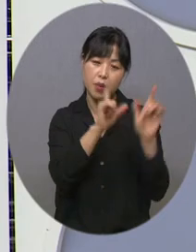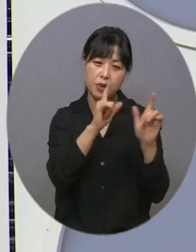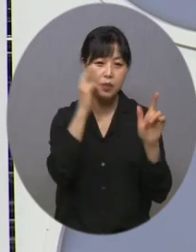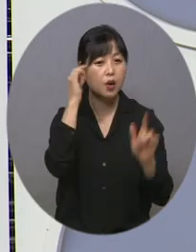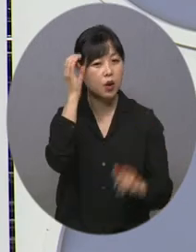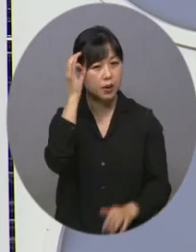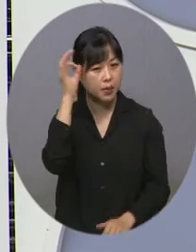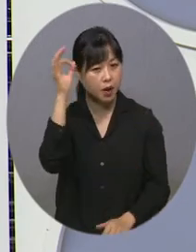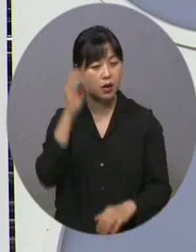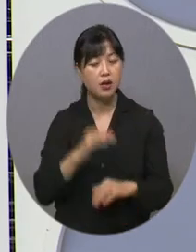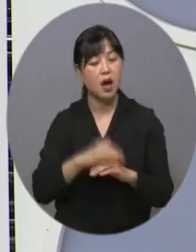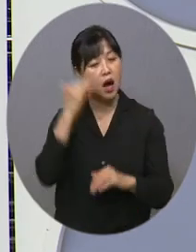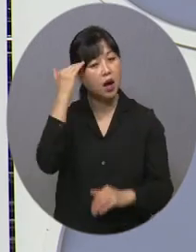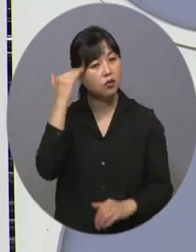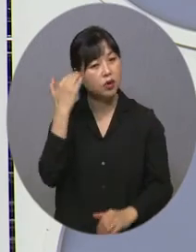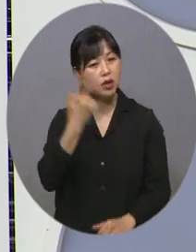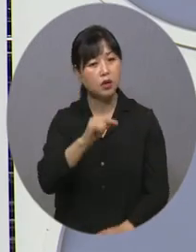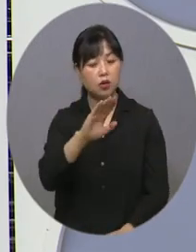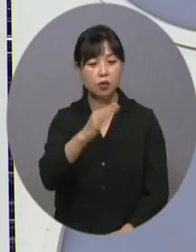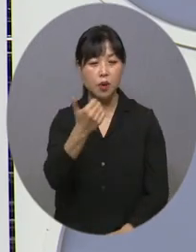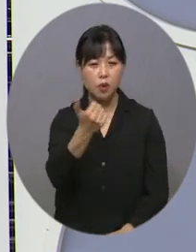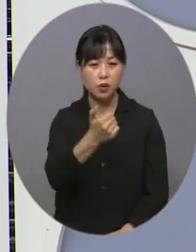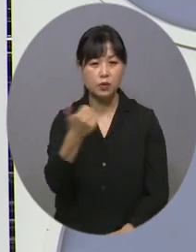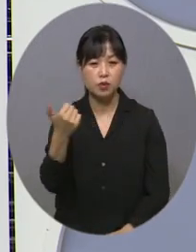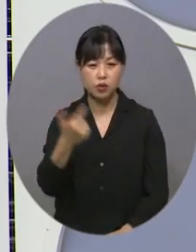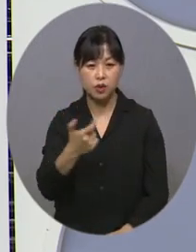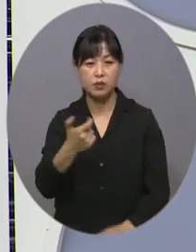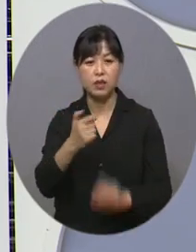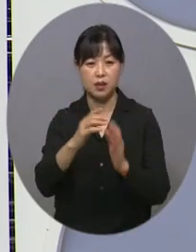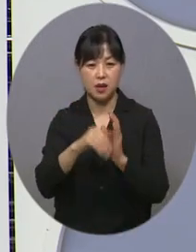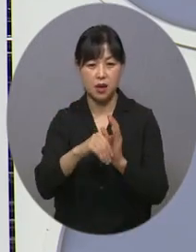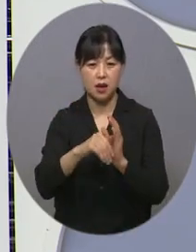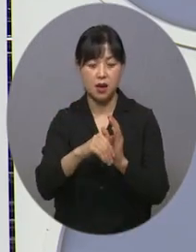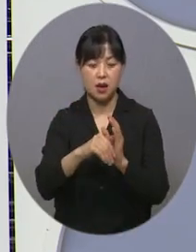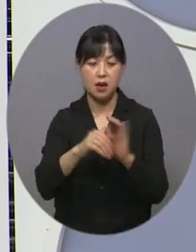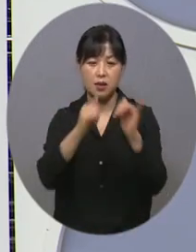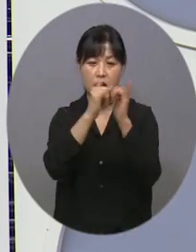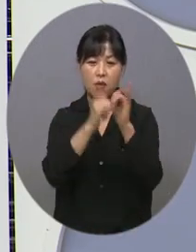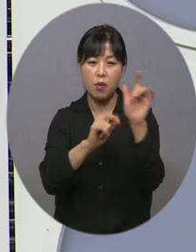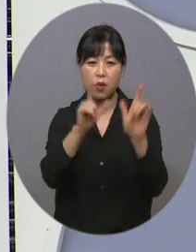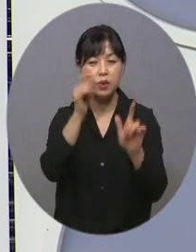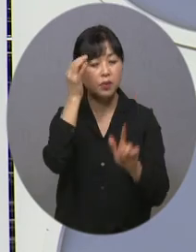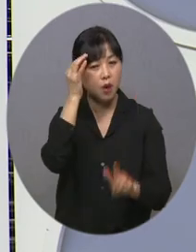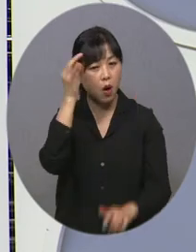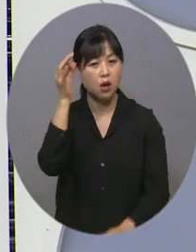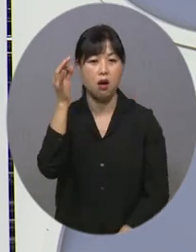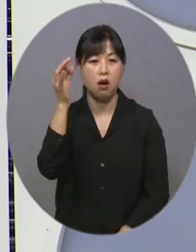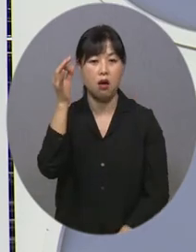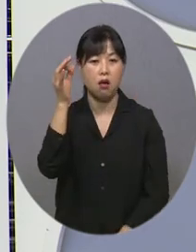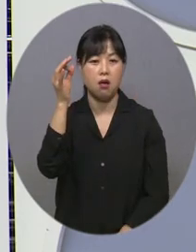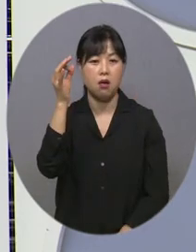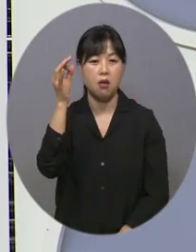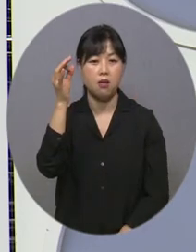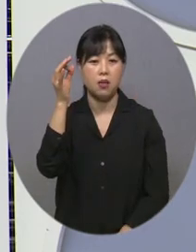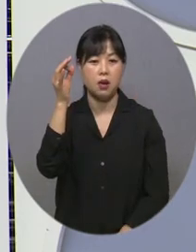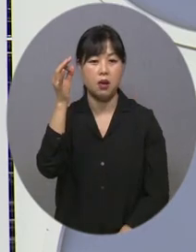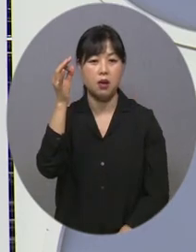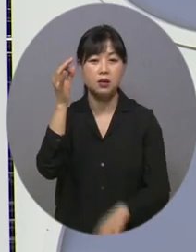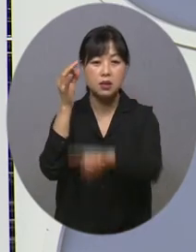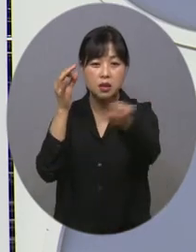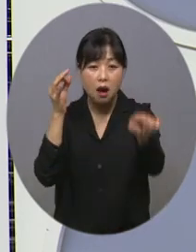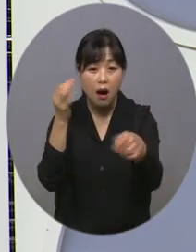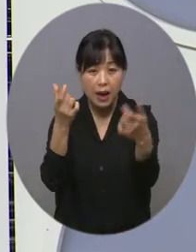우리 50년대, 60년대 우리 한국 사회가 어땠나 그걸 생각해 보시면은 그러한 사회가